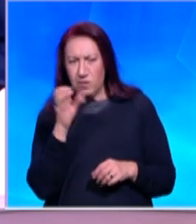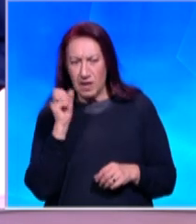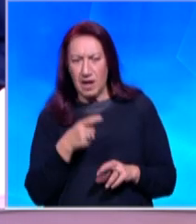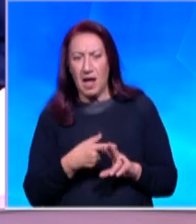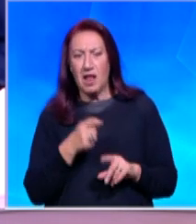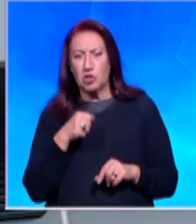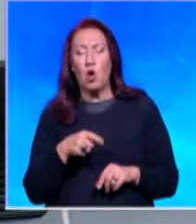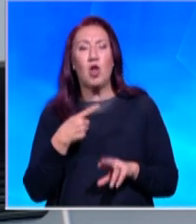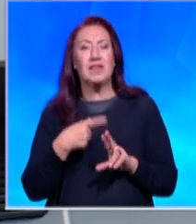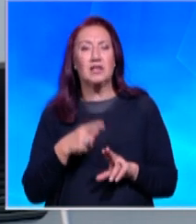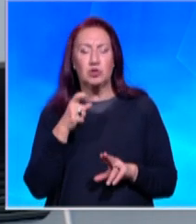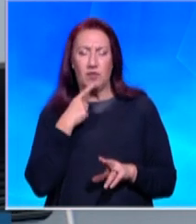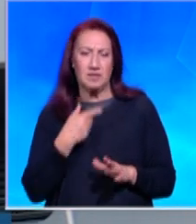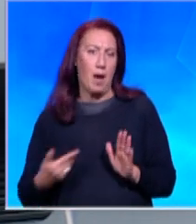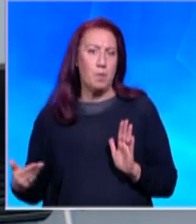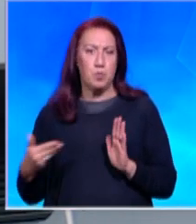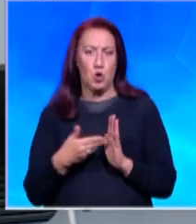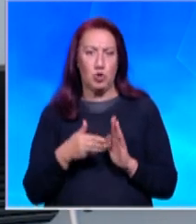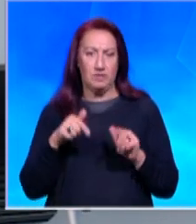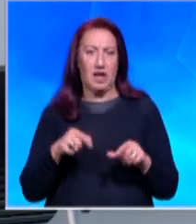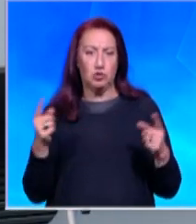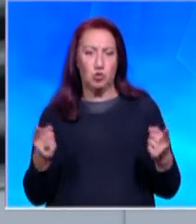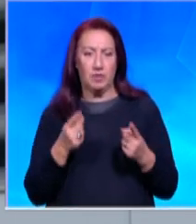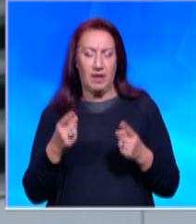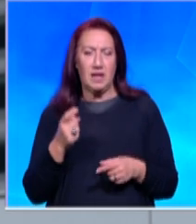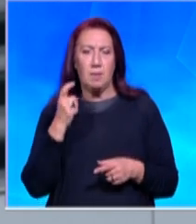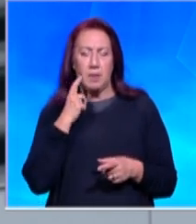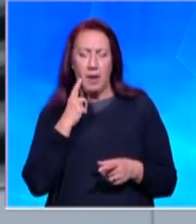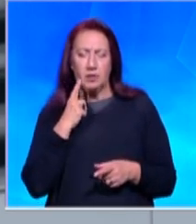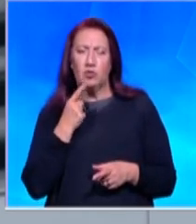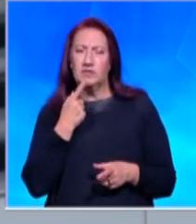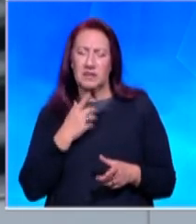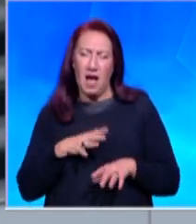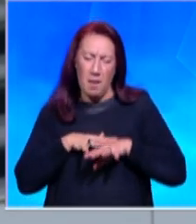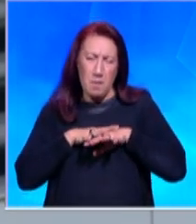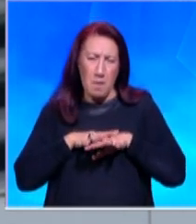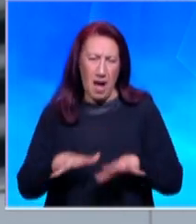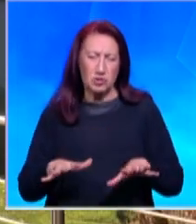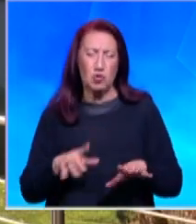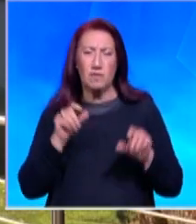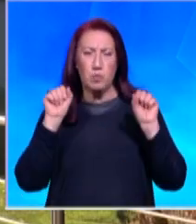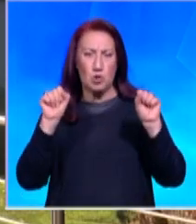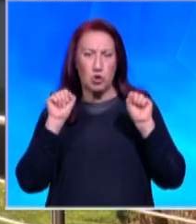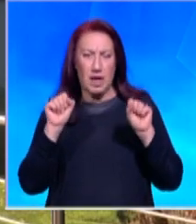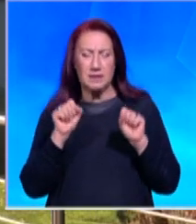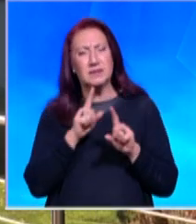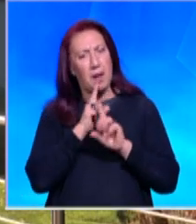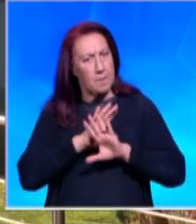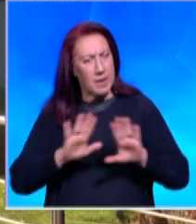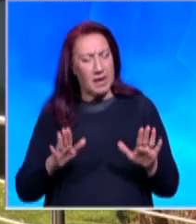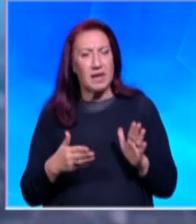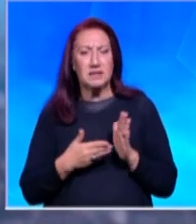централата. Върватов се обяви твърдо за масов, обединен и мирен протест срещу Българския футболен съюз на 16